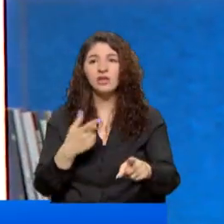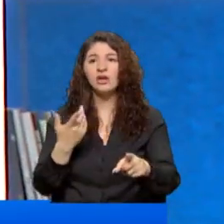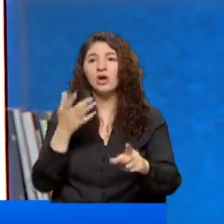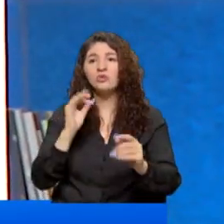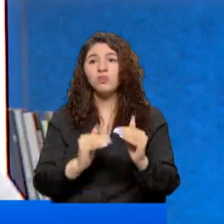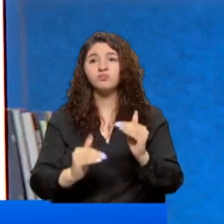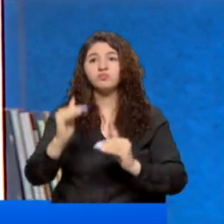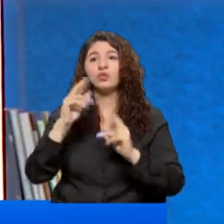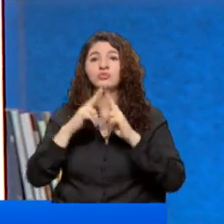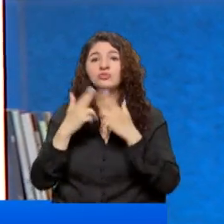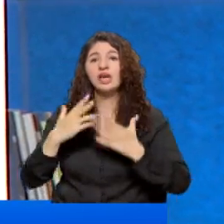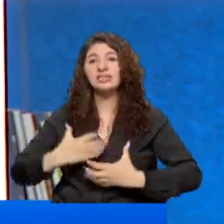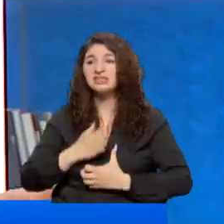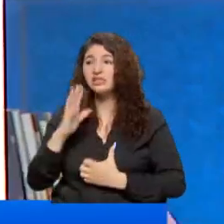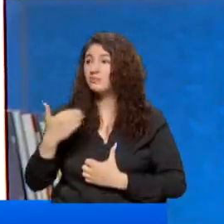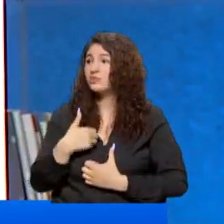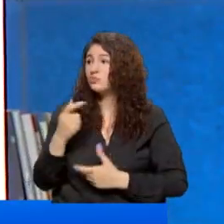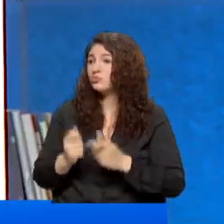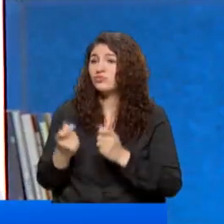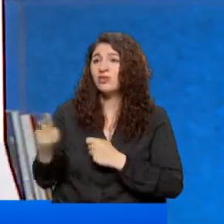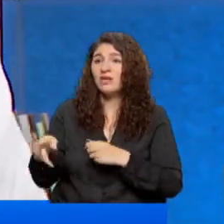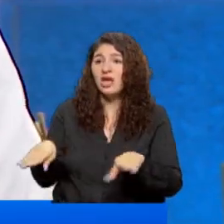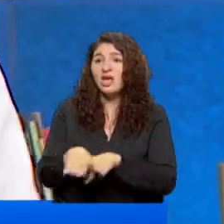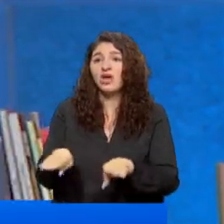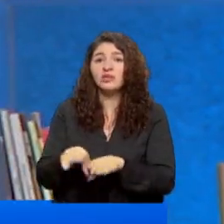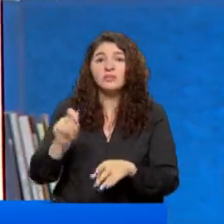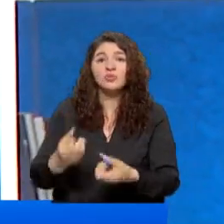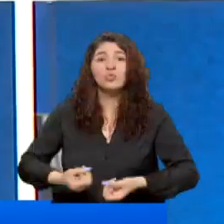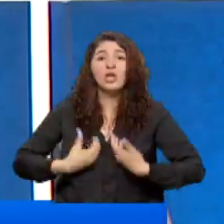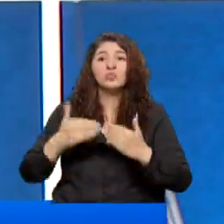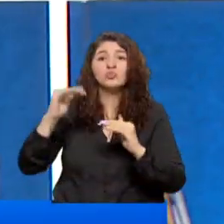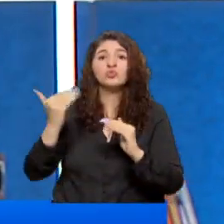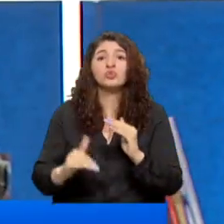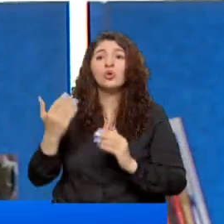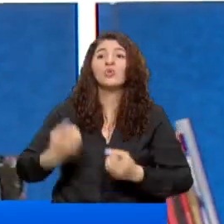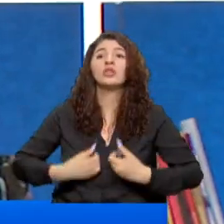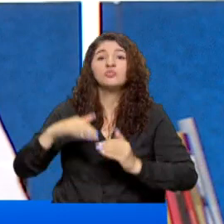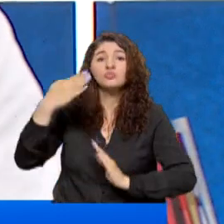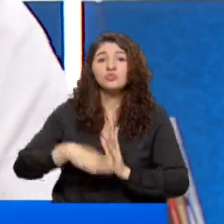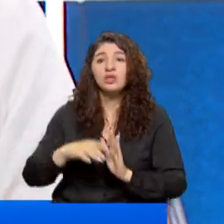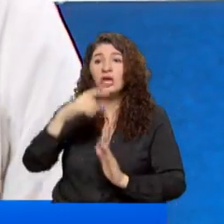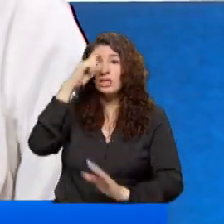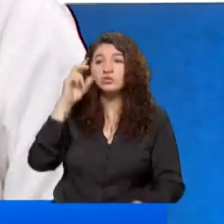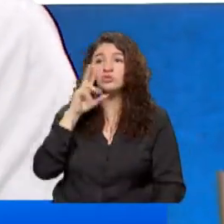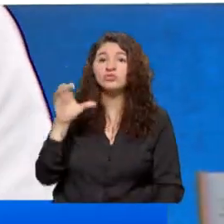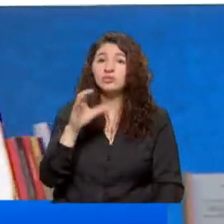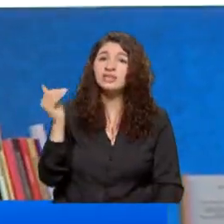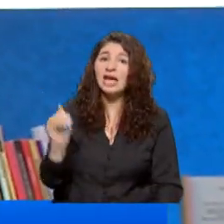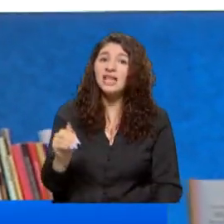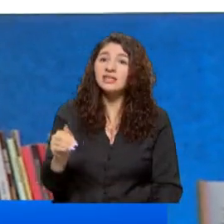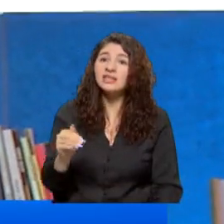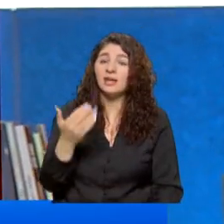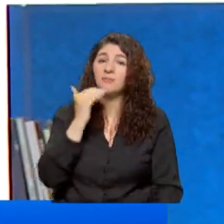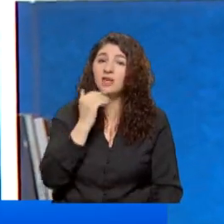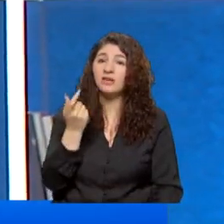sürekli artıyor dünya krize giderken bizim süt fiyatını eşi tutarsanız üretim düşer üretim düşerse yazın turistler geldiği